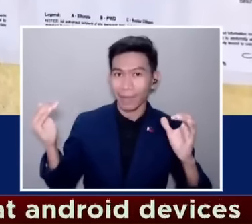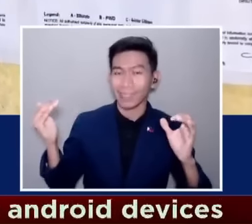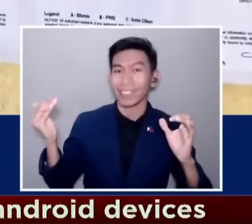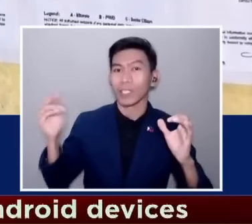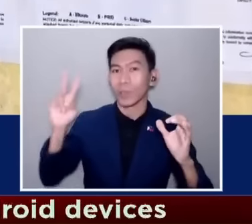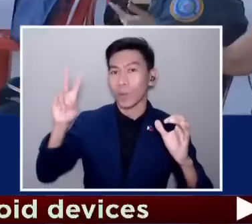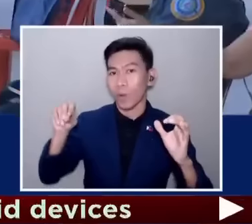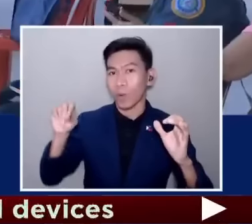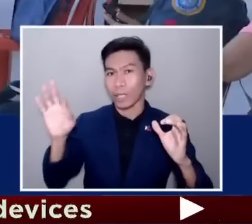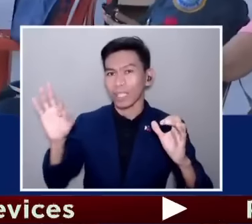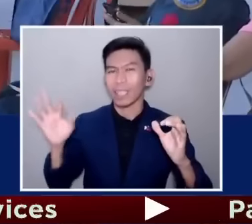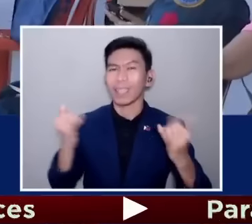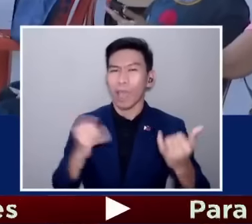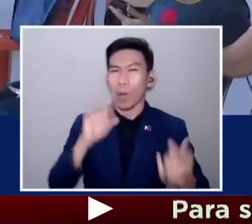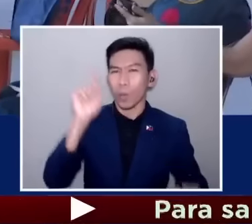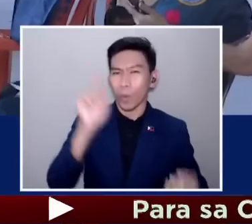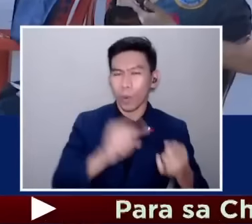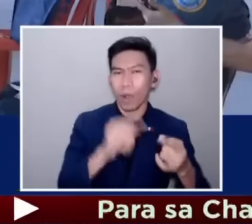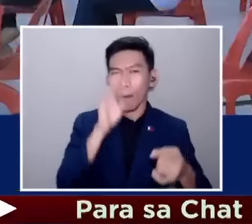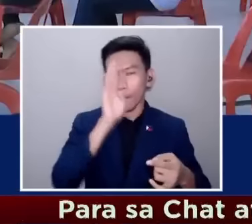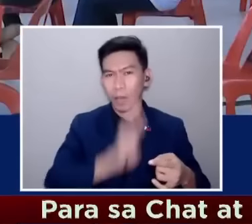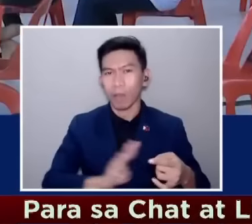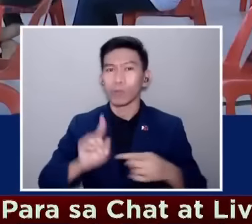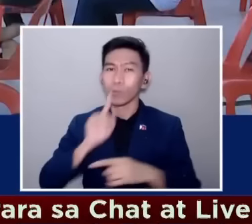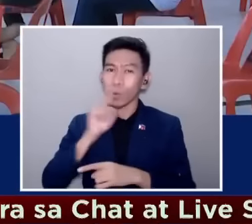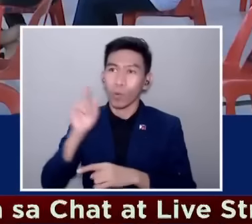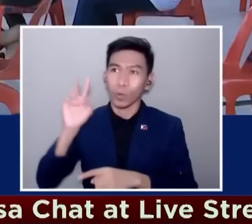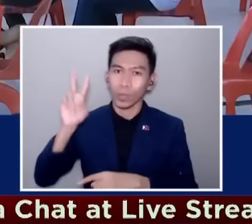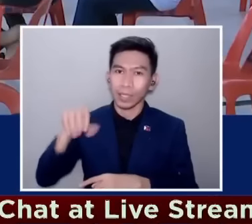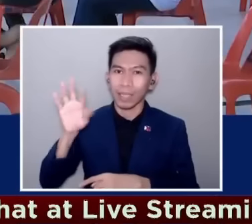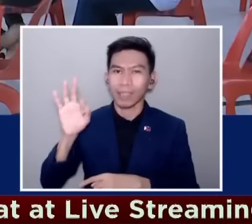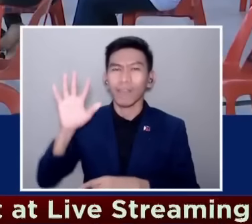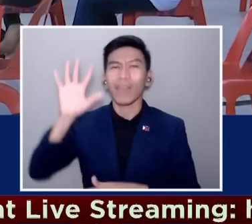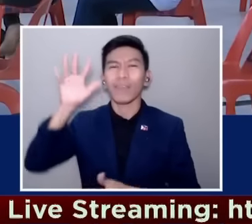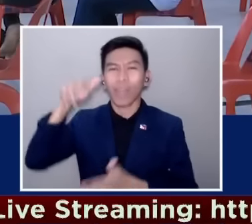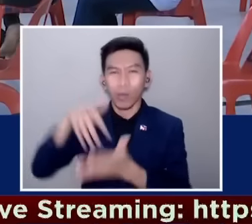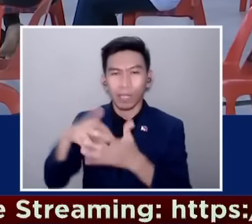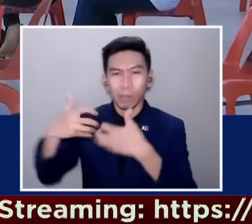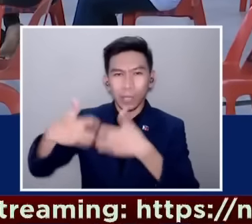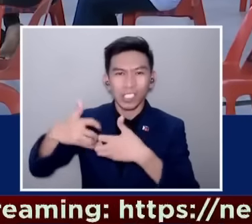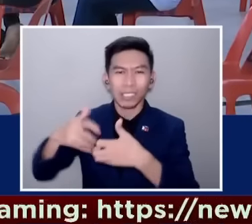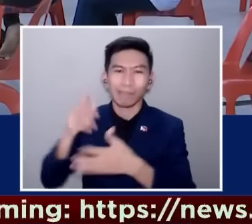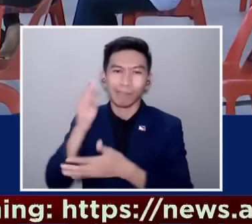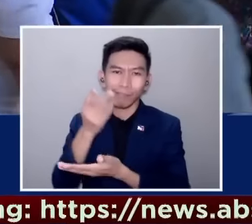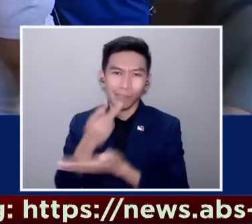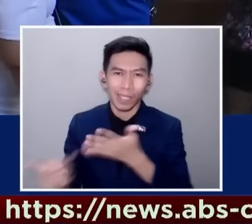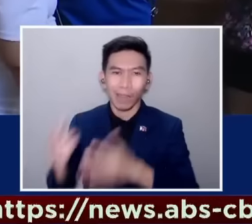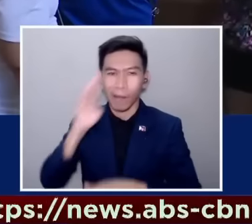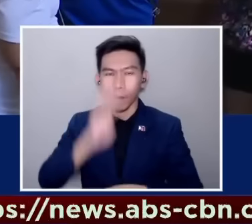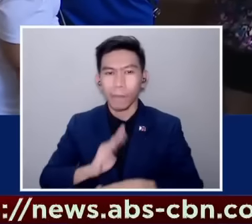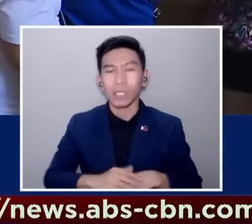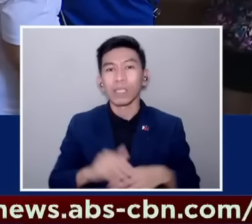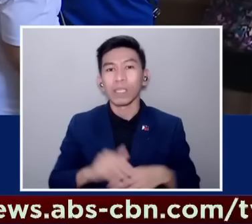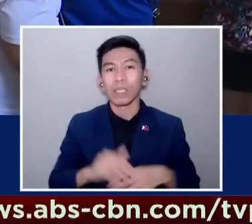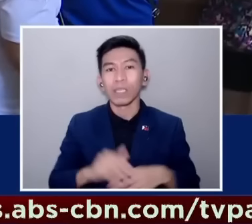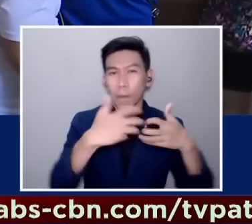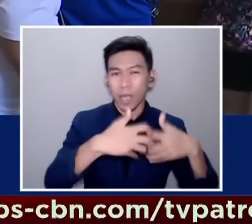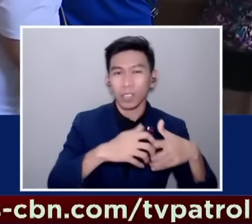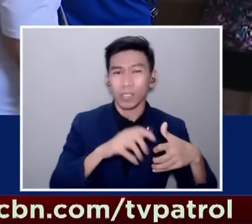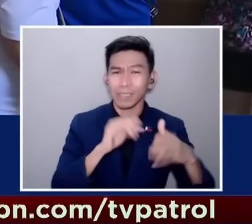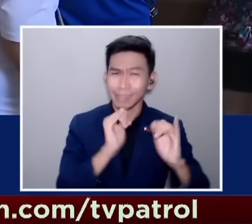na umabot ng 5,000 ang mga depektibong makina. Ayon nga kay Commissioner Casquejo, yung ibang makina ay ginamit 2010, 2016 pa.